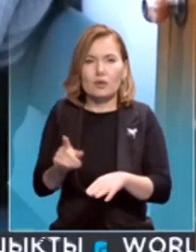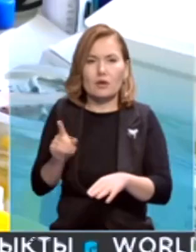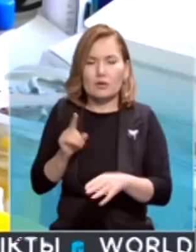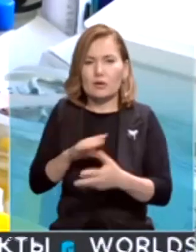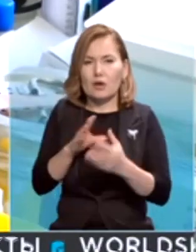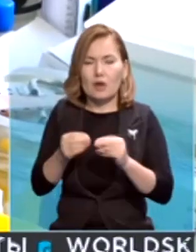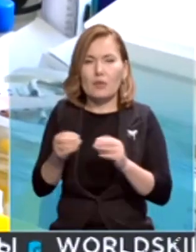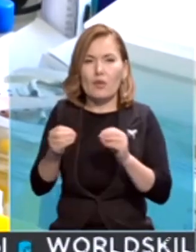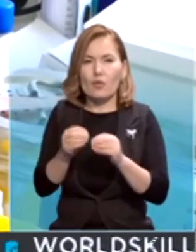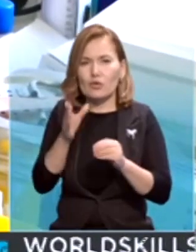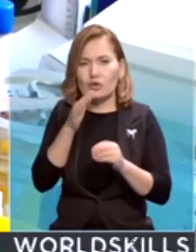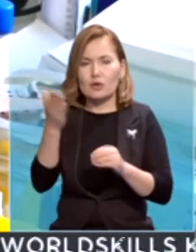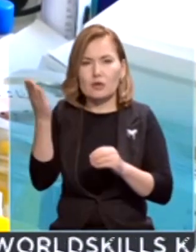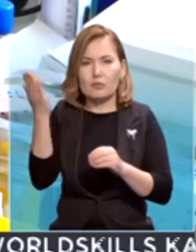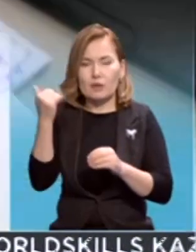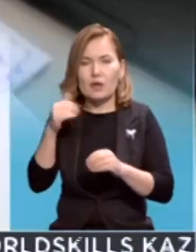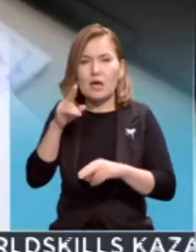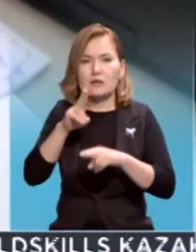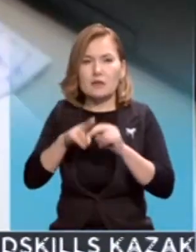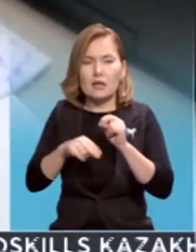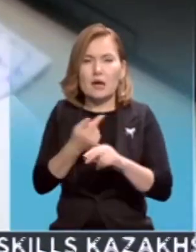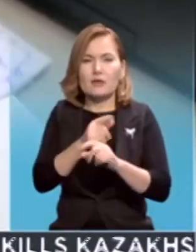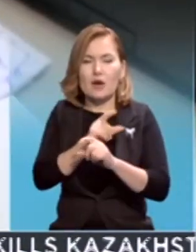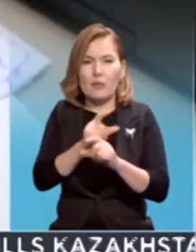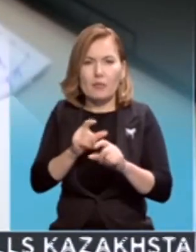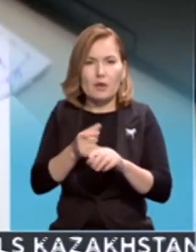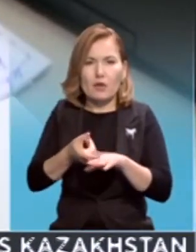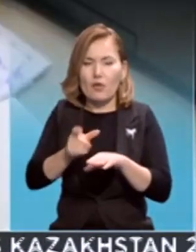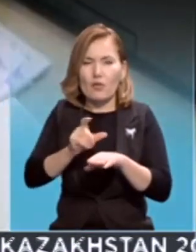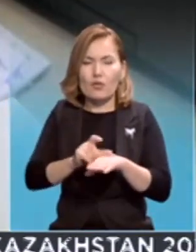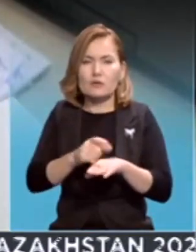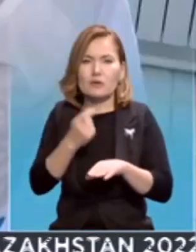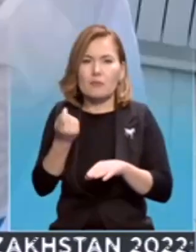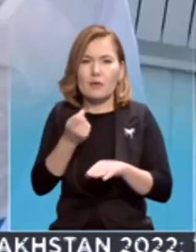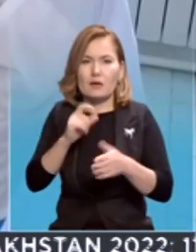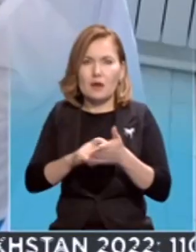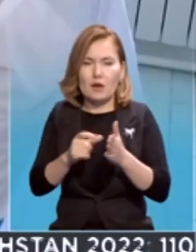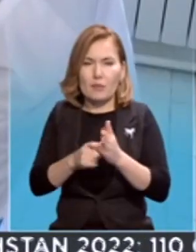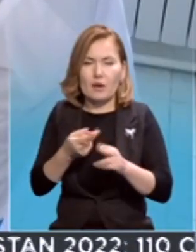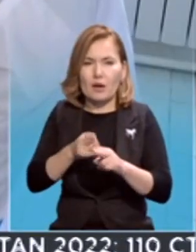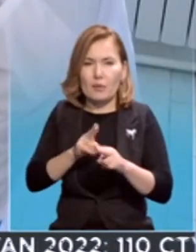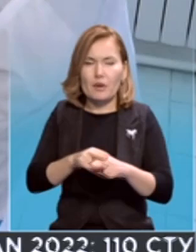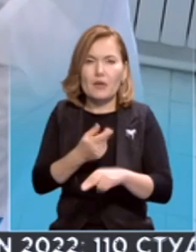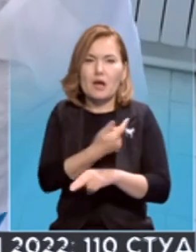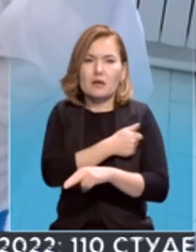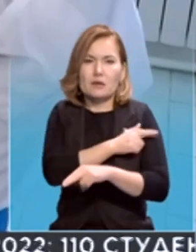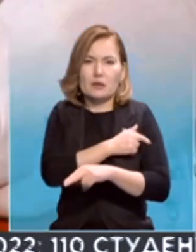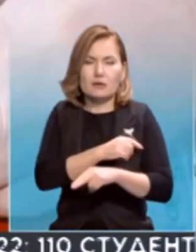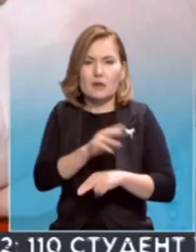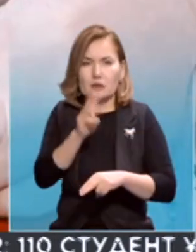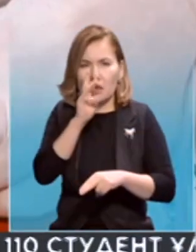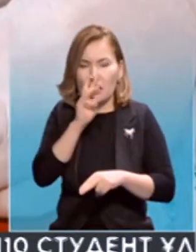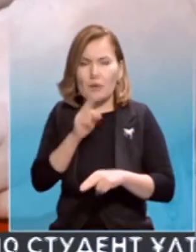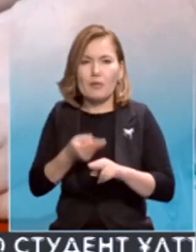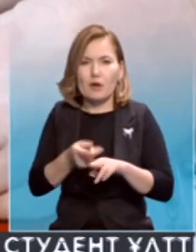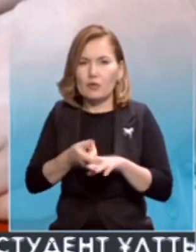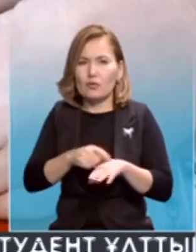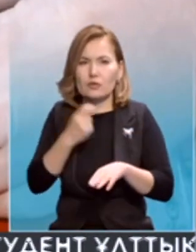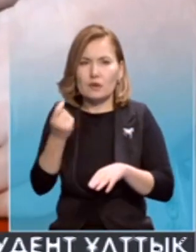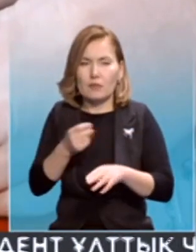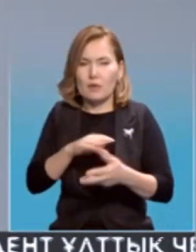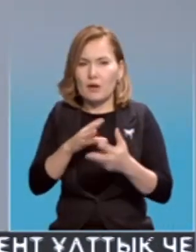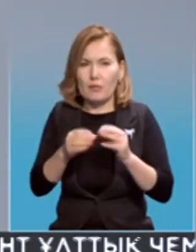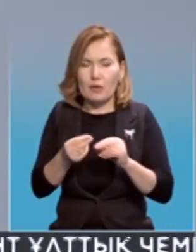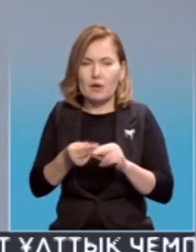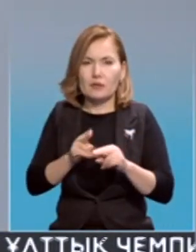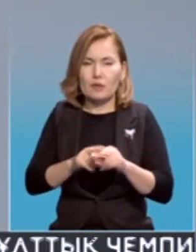салынған амбулатория ауыл халқына тарлық етіп тұр. Мұндағы қызметкерлердің жалақысы 180 мен 300 мың теңге аралығында. Қымбатшылық қысып тұрған кезде оның